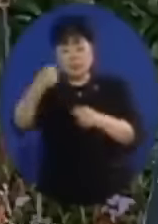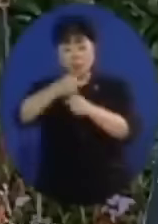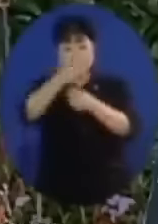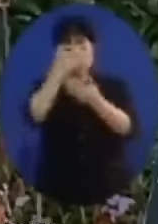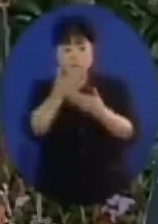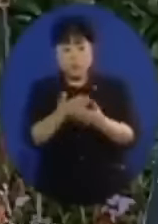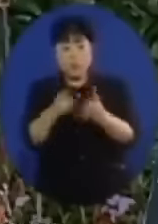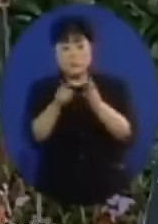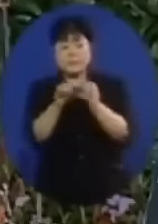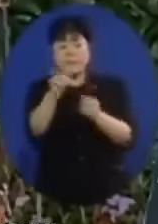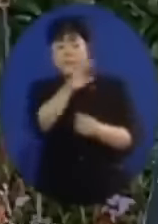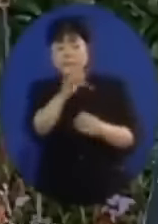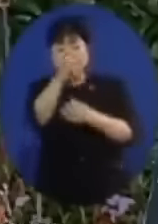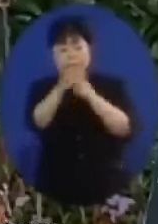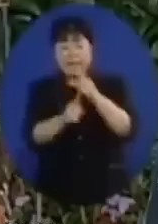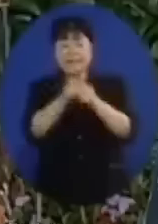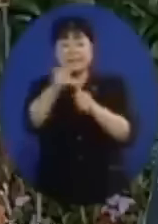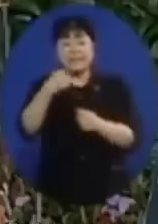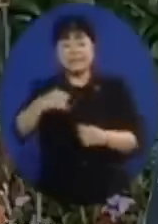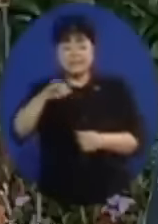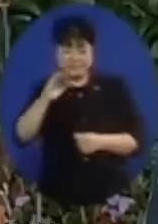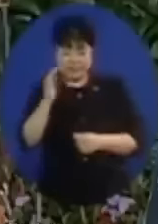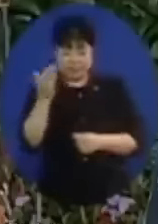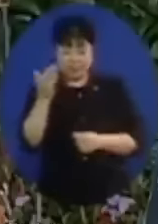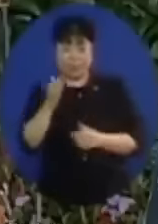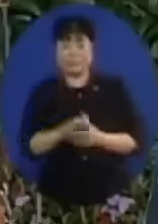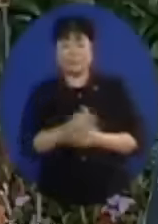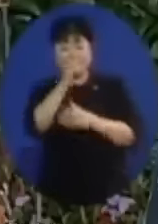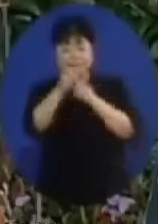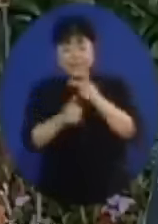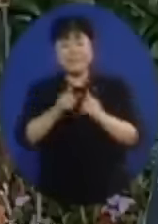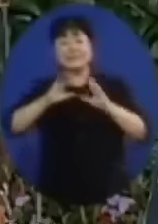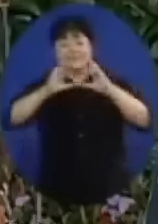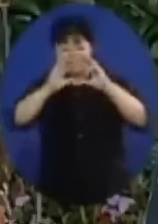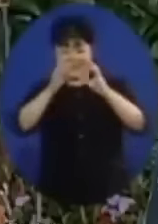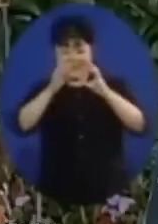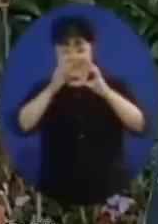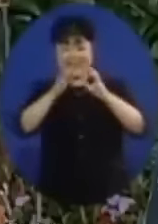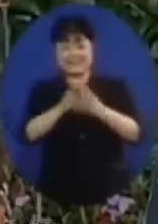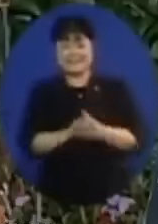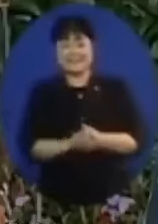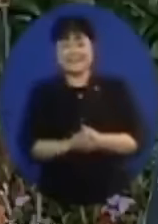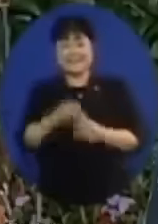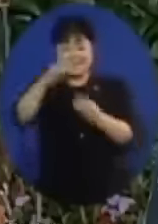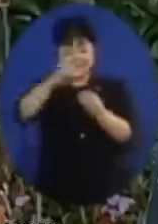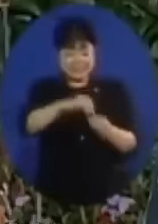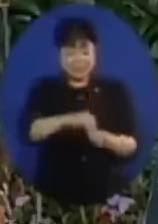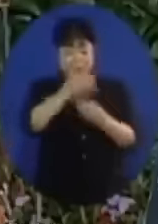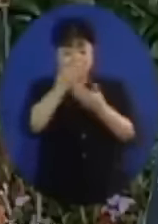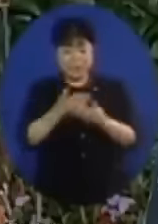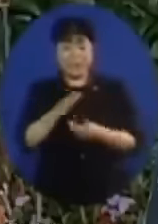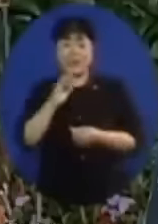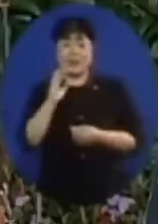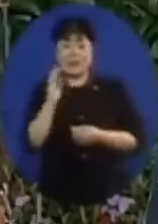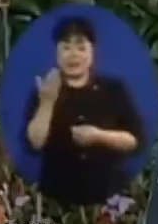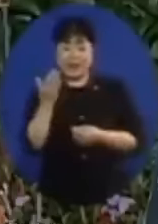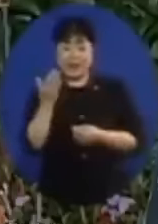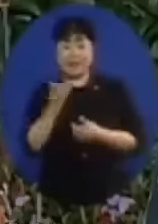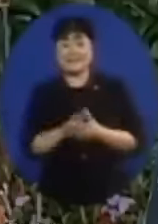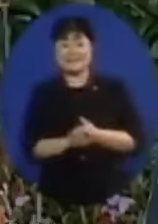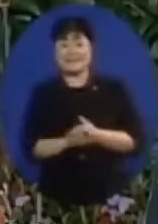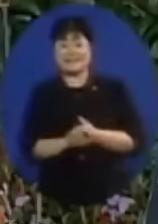믿는 자마다 하나님의 자녀가 되고 하늘나라의 상속자가 되었다고